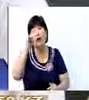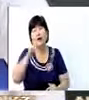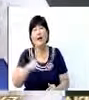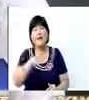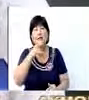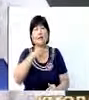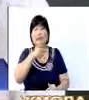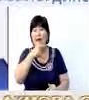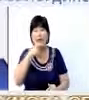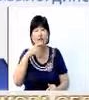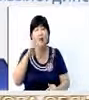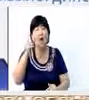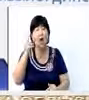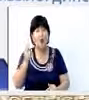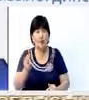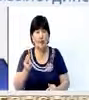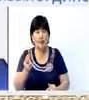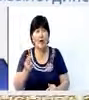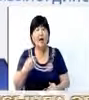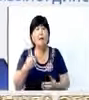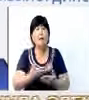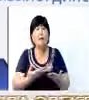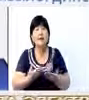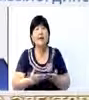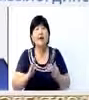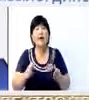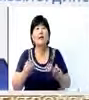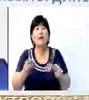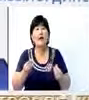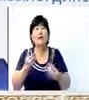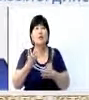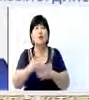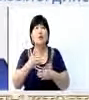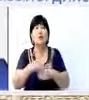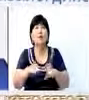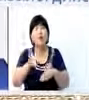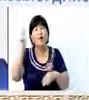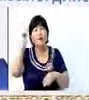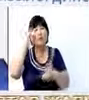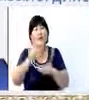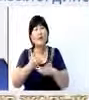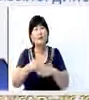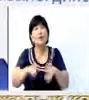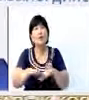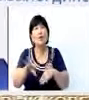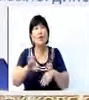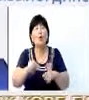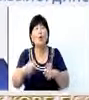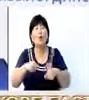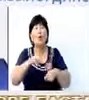Ресейдің тек әлеуметтік мәселелеріне ғана қаржы бөлетін, яғни білім саласы, медицина саласы, әлеуметтік қорғау